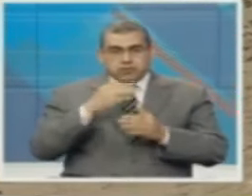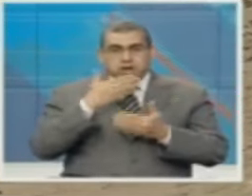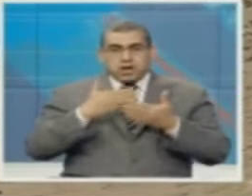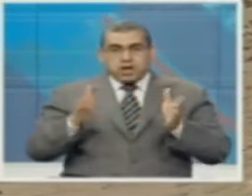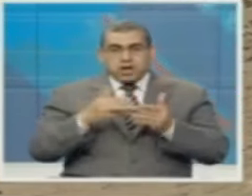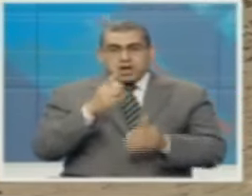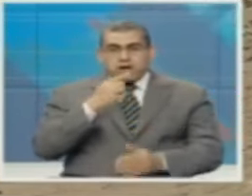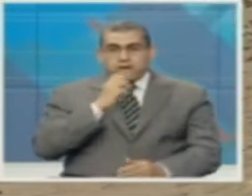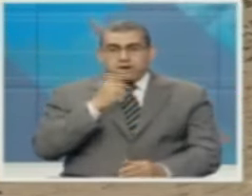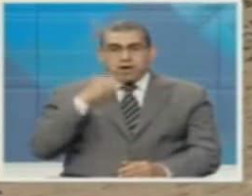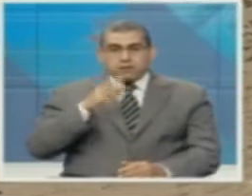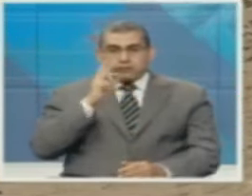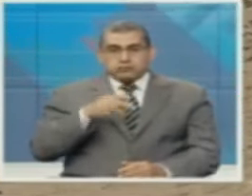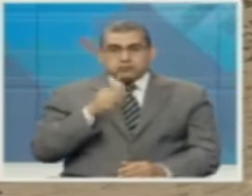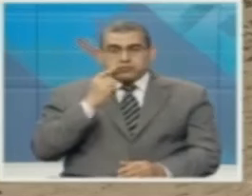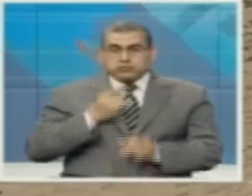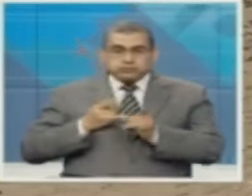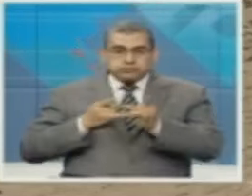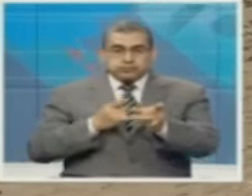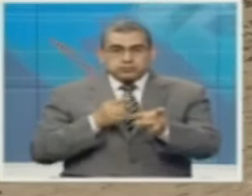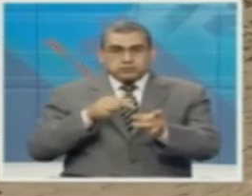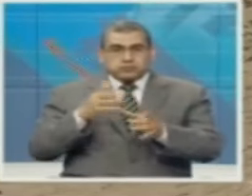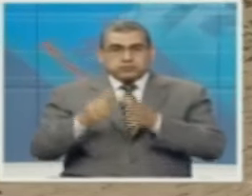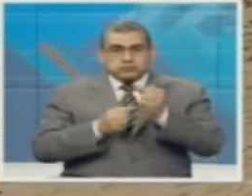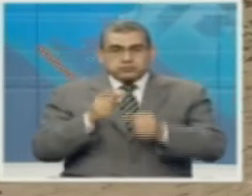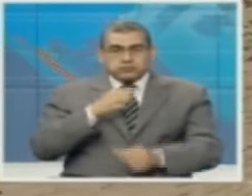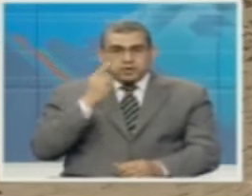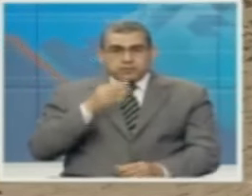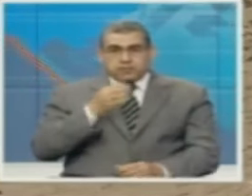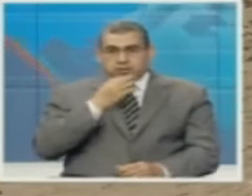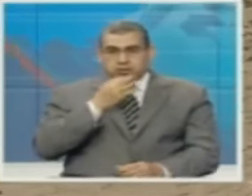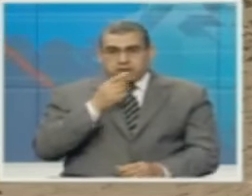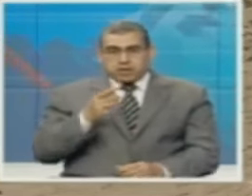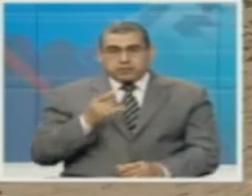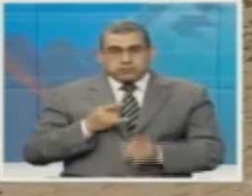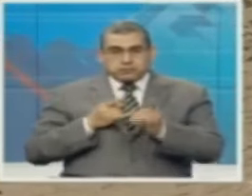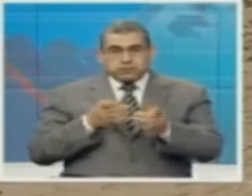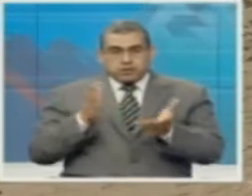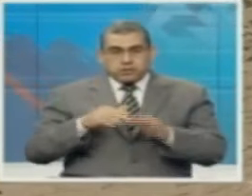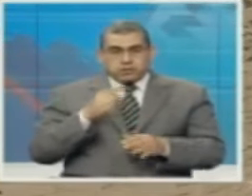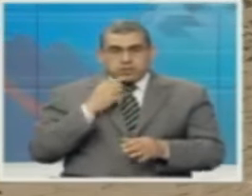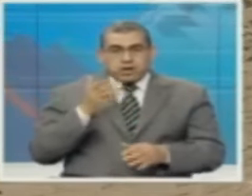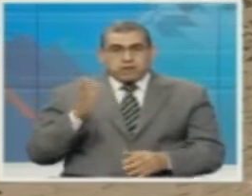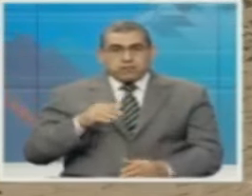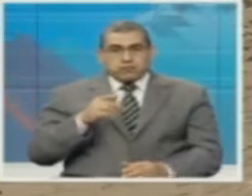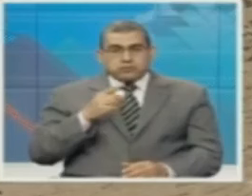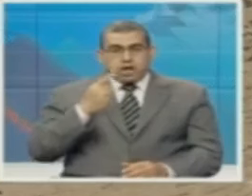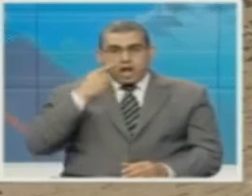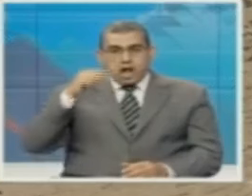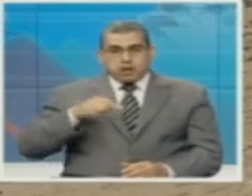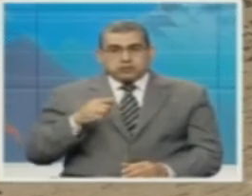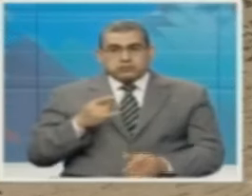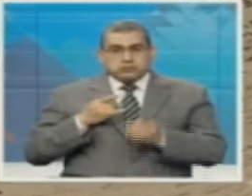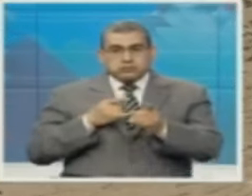المصرية، فاصطفاف الشاحنات الإغاثية سواء كانت مواد غذائية أو مستلزمات طبية أو غيرها من المواد الإعاشية إلى الأشقاء